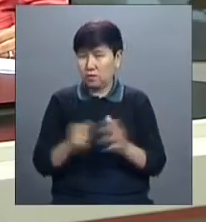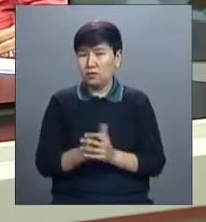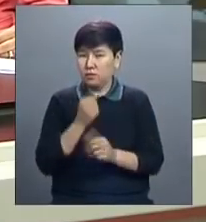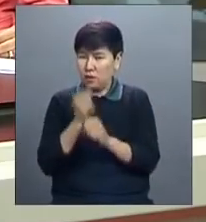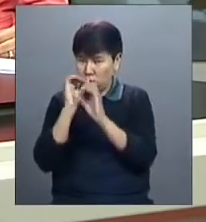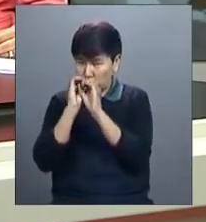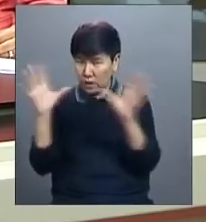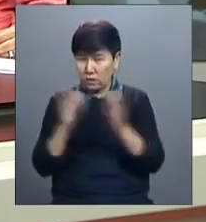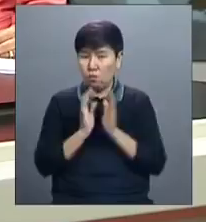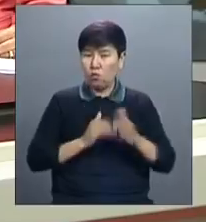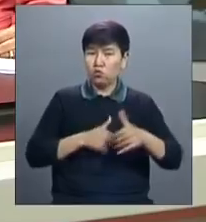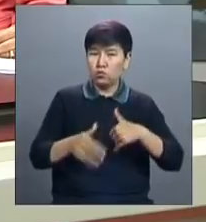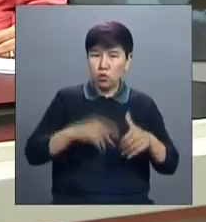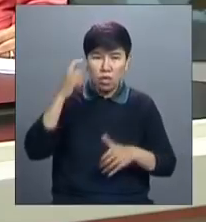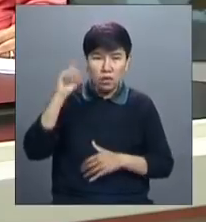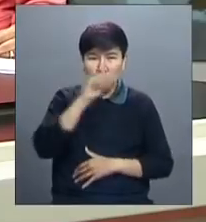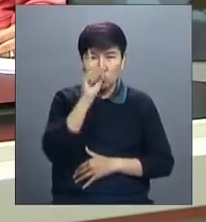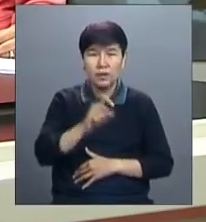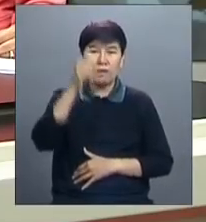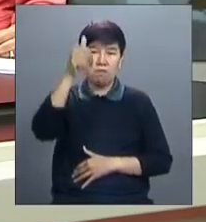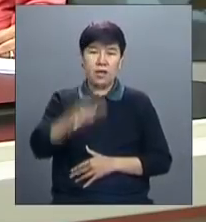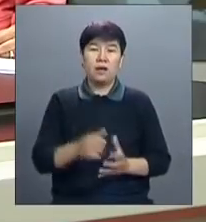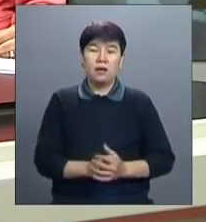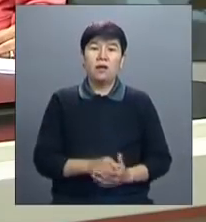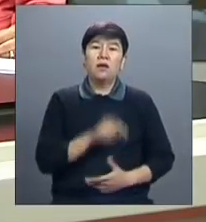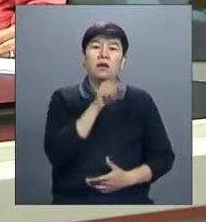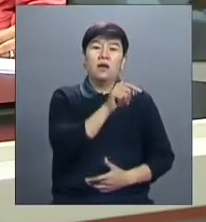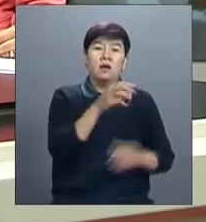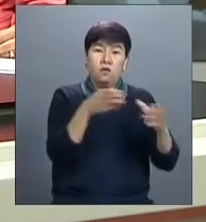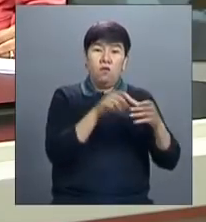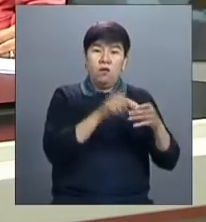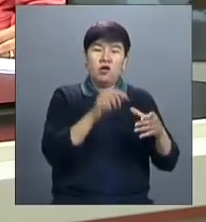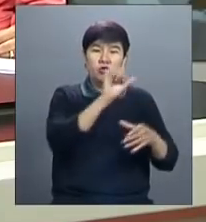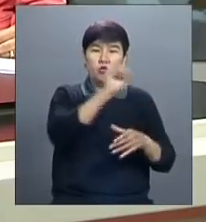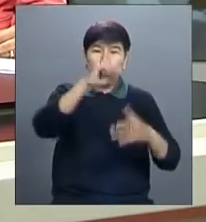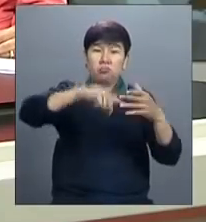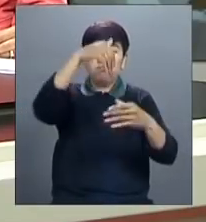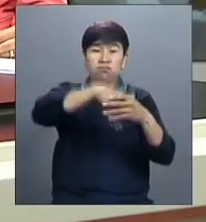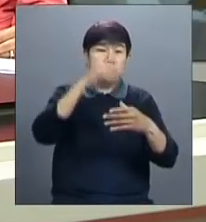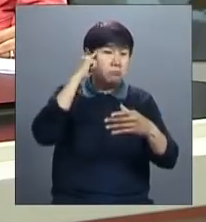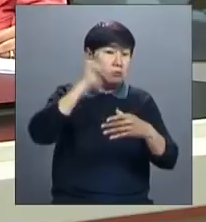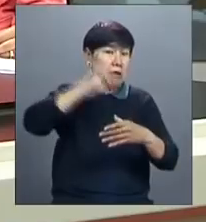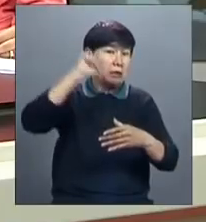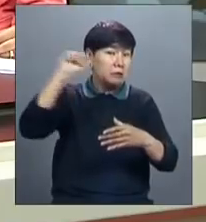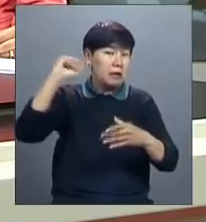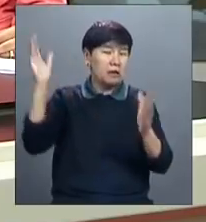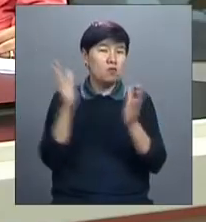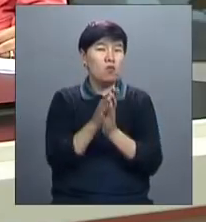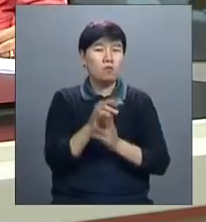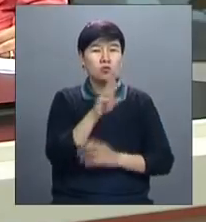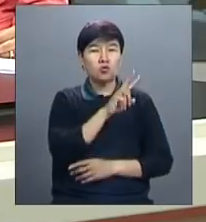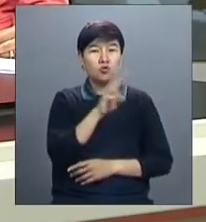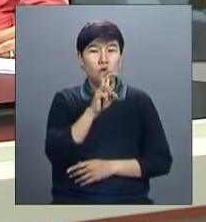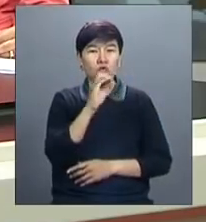นค่ะ ค่ะส่วนคำประกาศที่พรรคพลังประชารัฐเคยระบุว่าจะกวาดเก้าอี้ส.ส.ไม่น้อยกว่า300ที่นั่งในสภาผู้แทนราษฎร